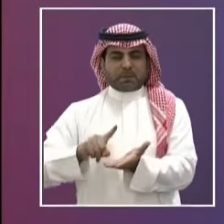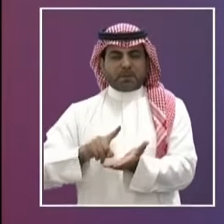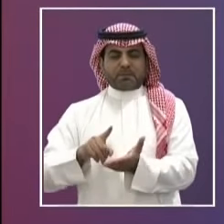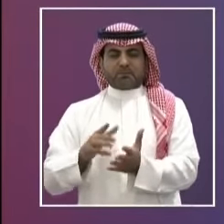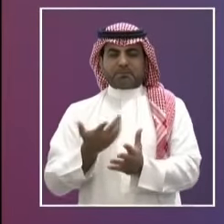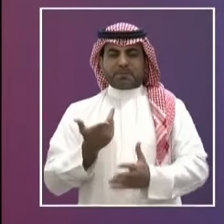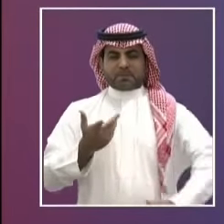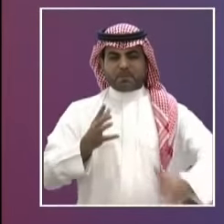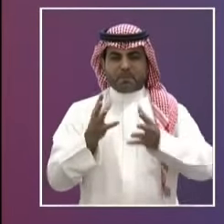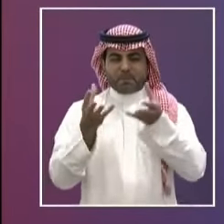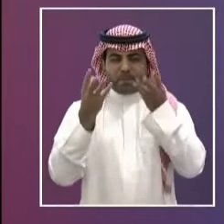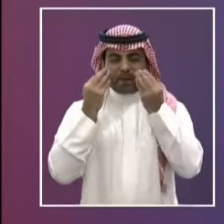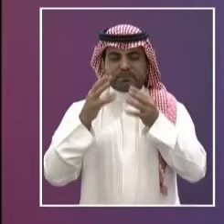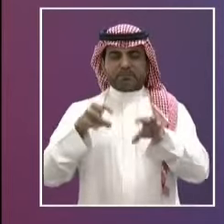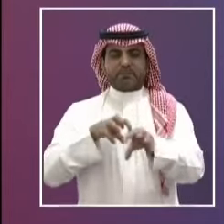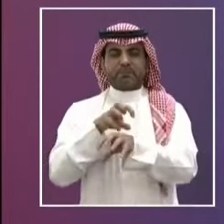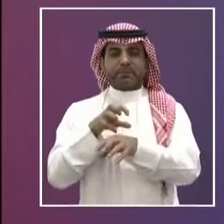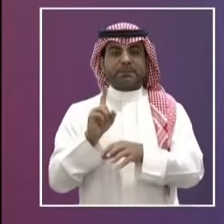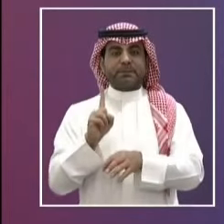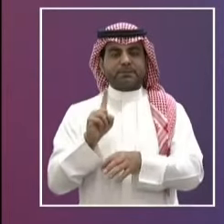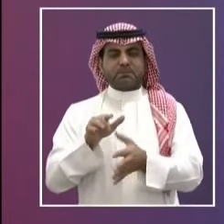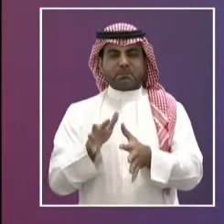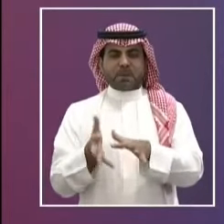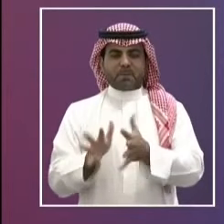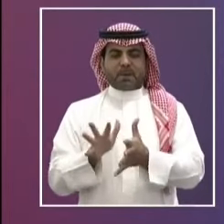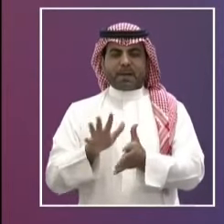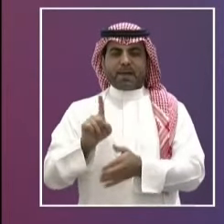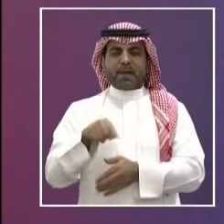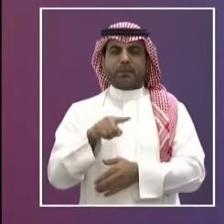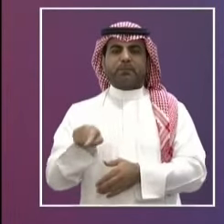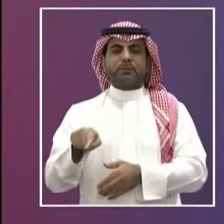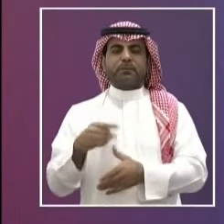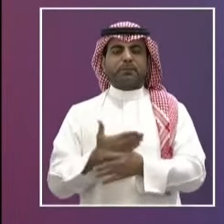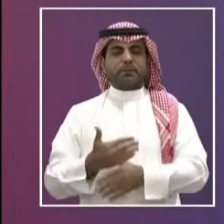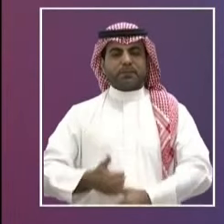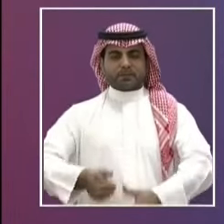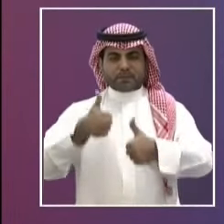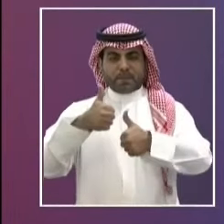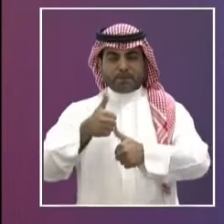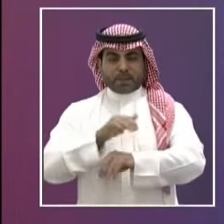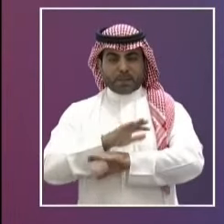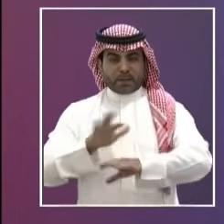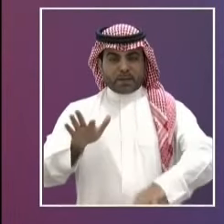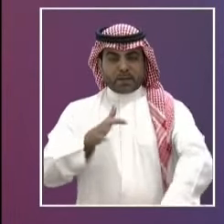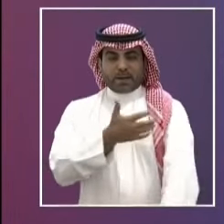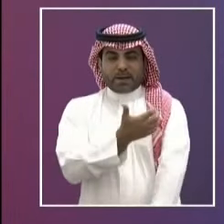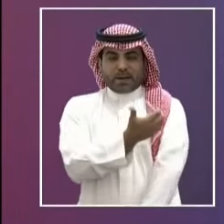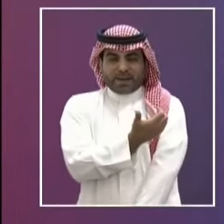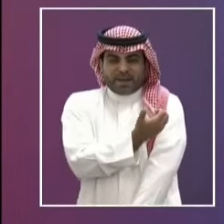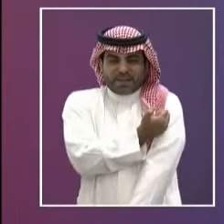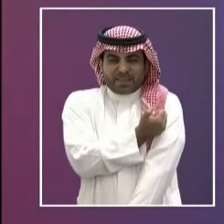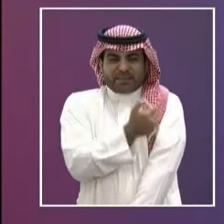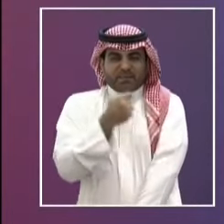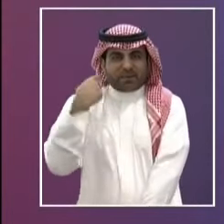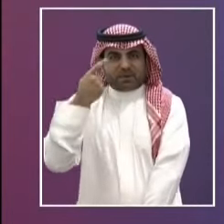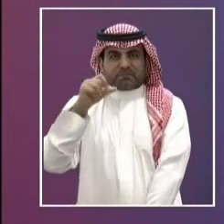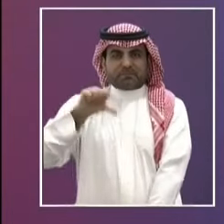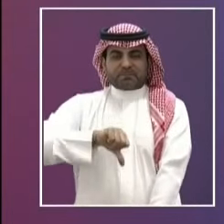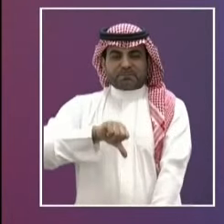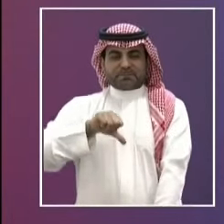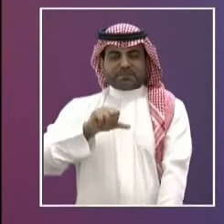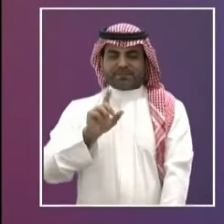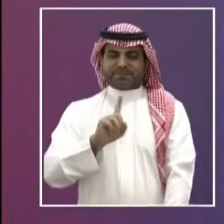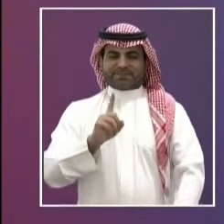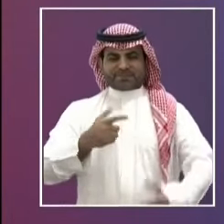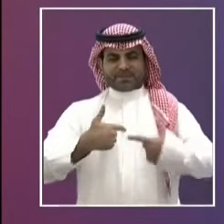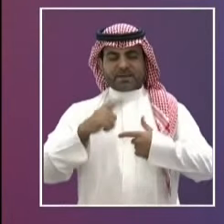اضطراب للمعلومة السليمة لدينا، وإنما قد تؤدي إلى سلوكيات خاطئة، أن لا نحصل على الشيء الذي يهمنا بإذن الله لصحتنا ويحمينا